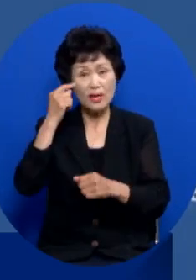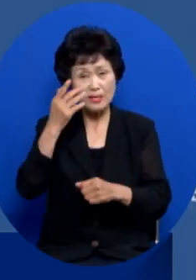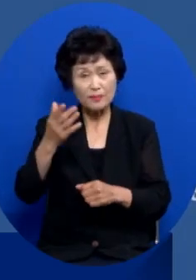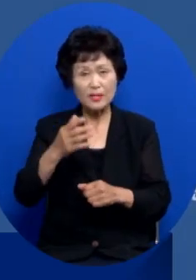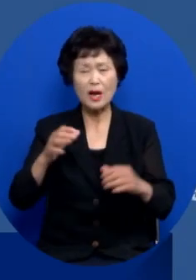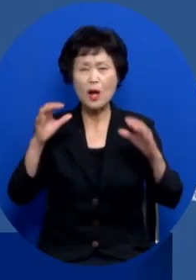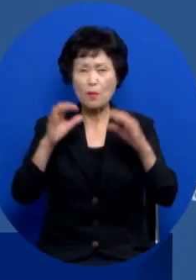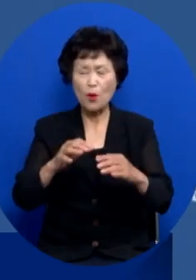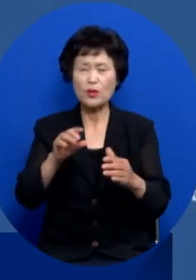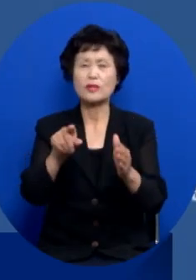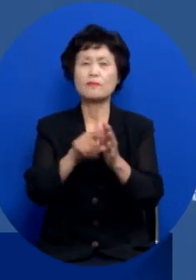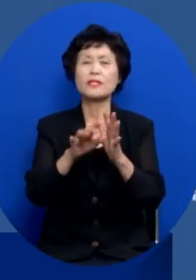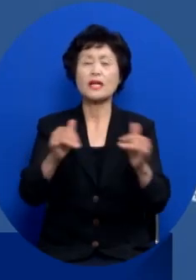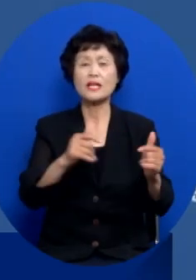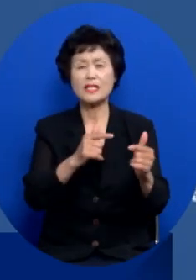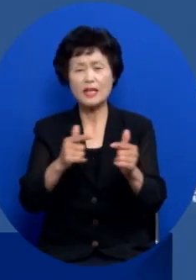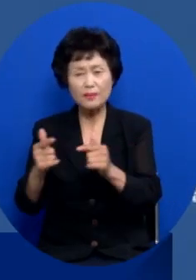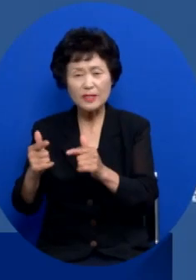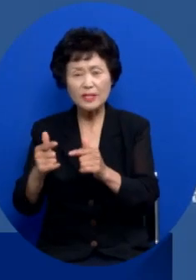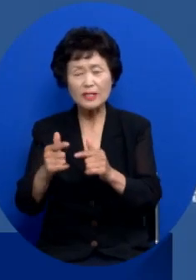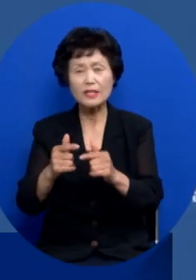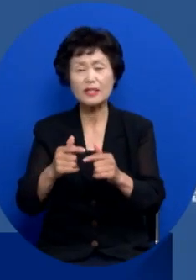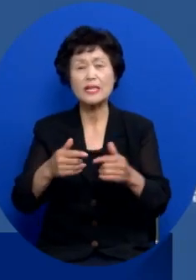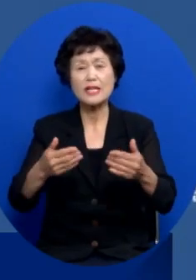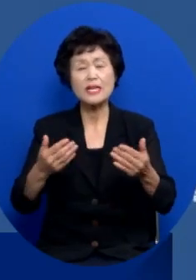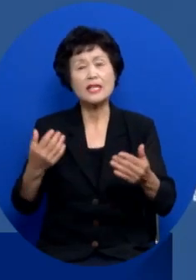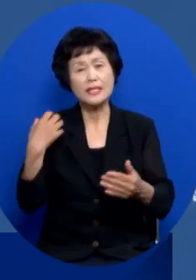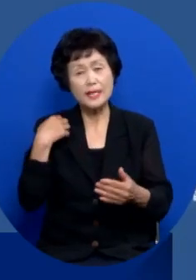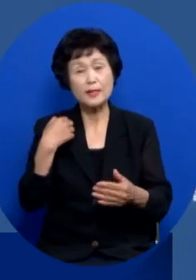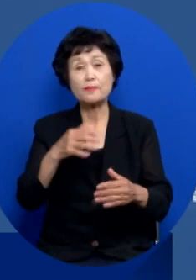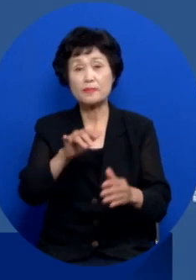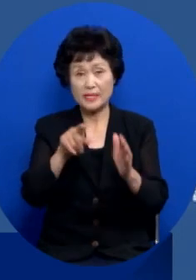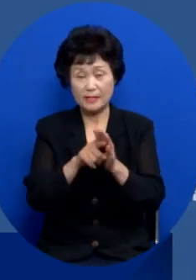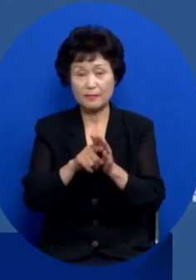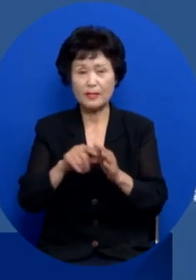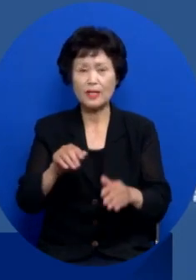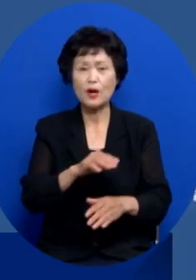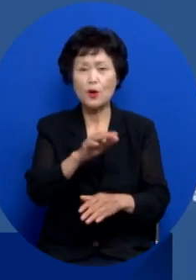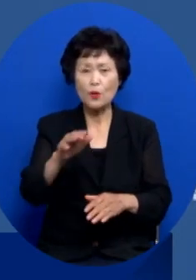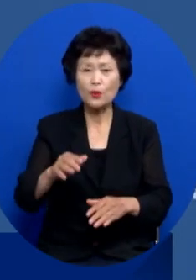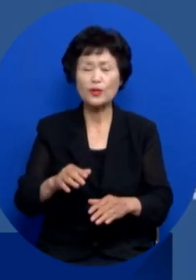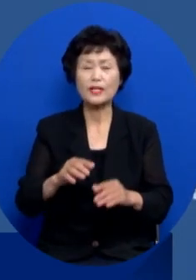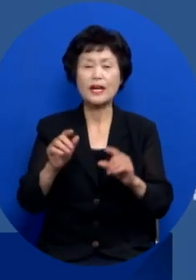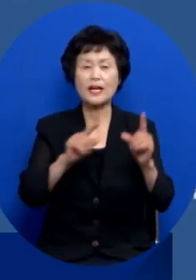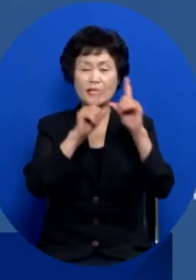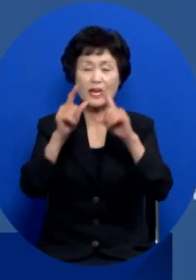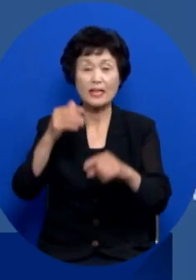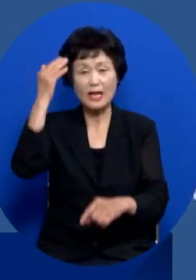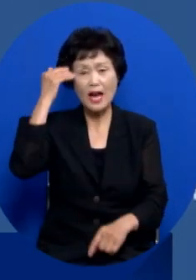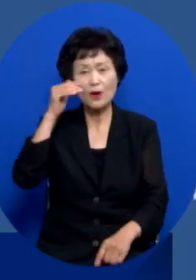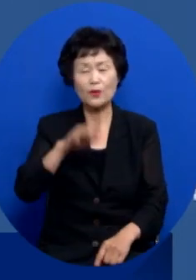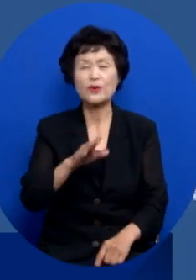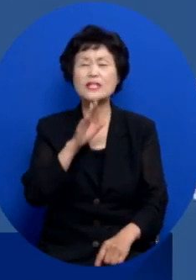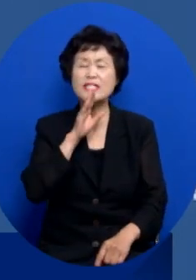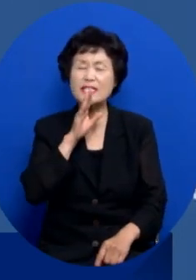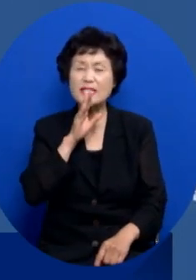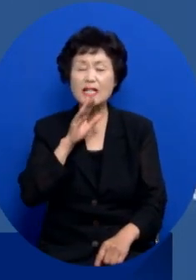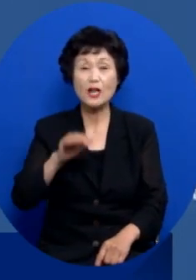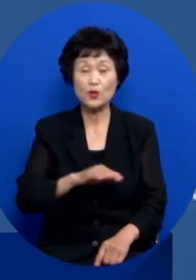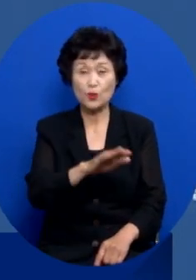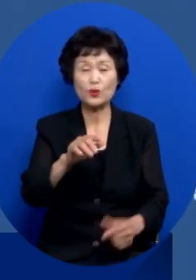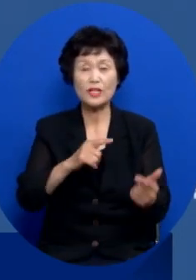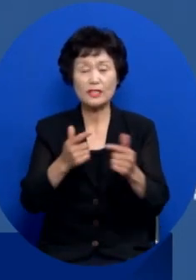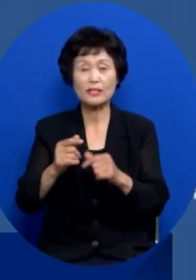있는 그리스도인 줄 믿습니다. 우리가 이 땅의 진정한 애국자입니다.